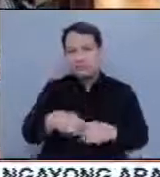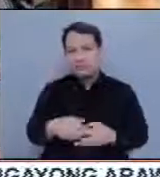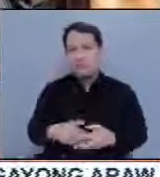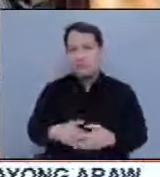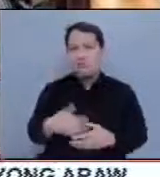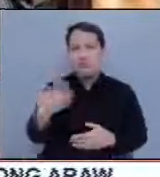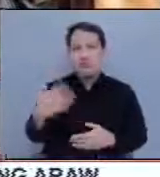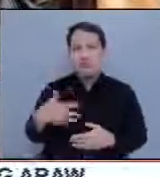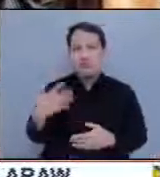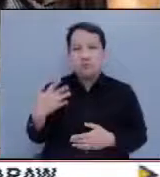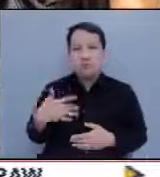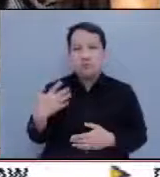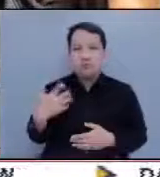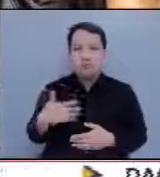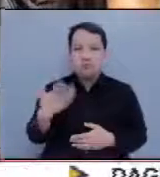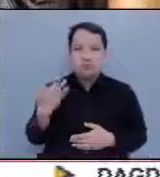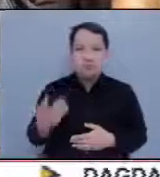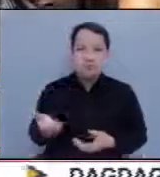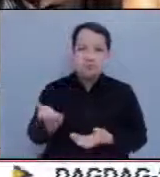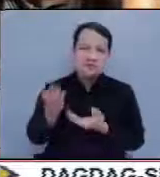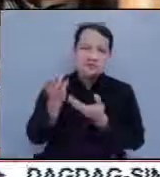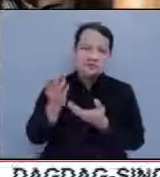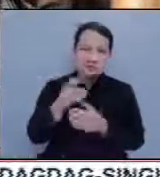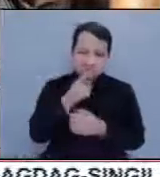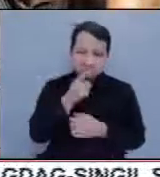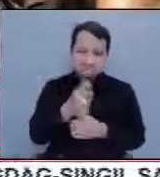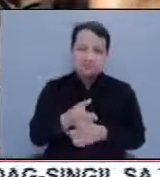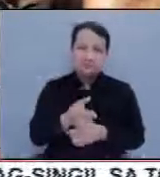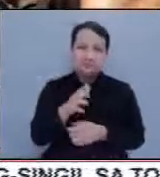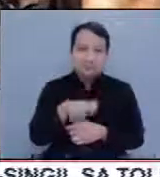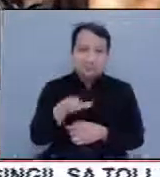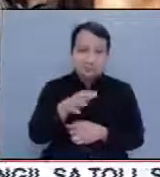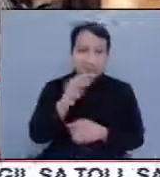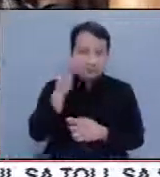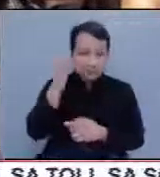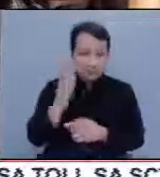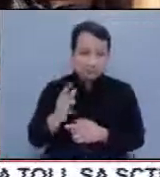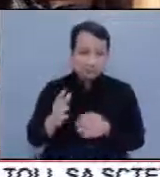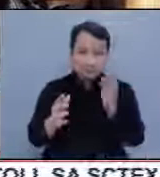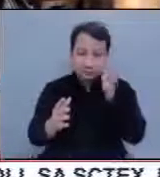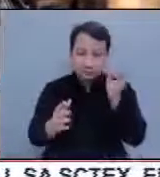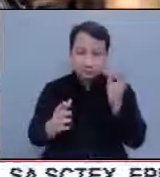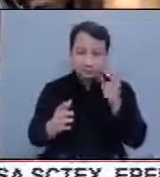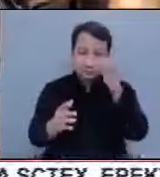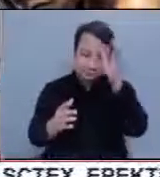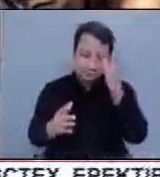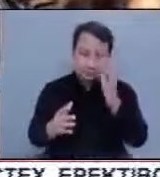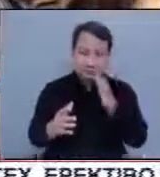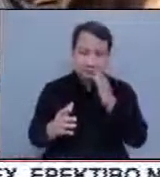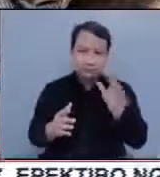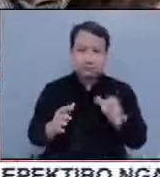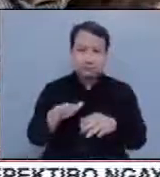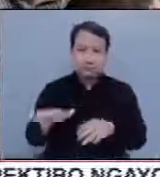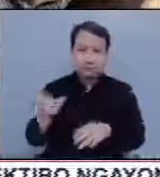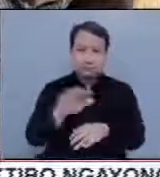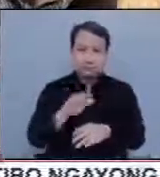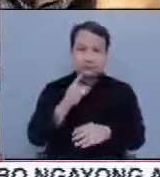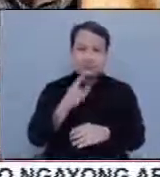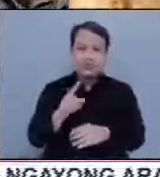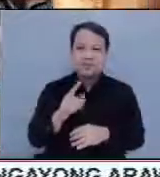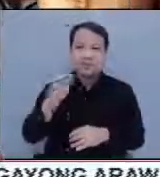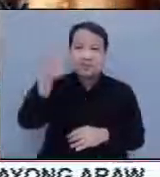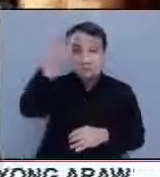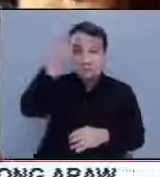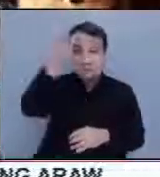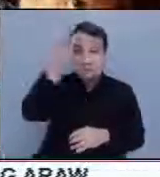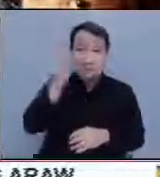talaga ang kwento ninyo at napakaswerte nyo po talaga, Pastor Ferdinand, sa inyong mga magulang. Pati na rin po ang inyong nanay at tatay dahil